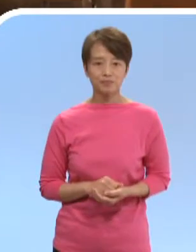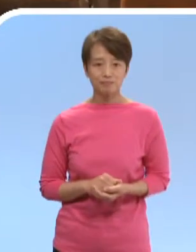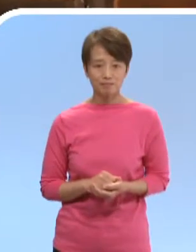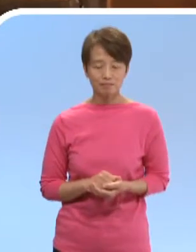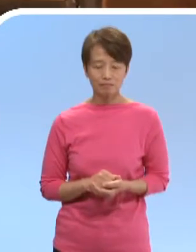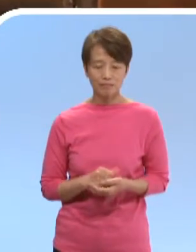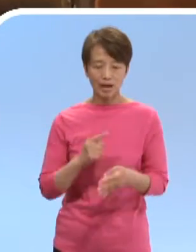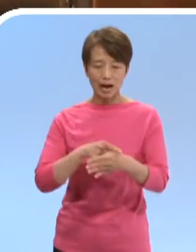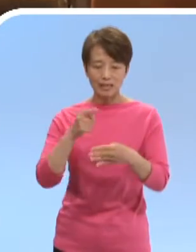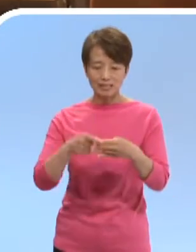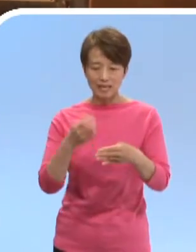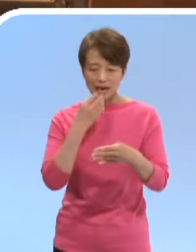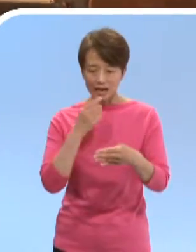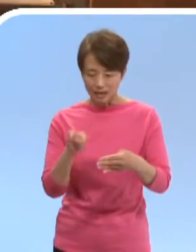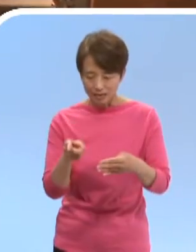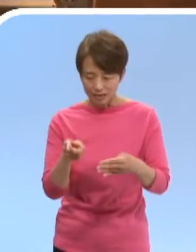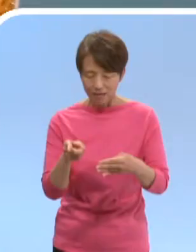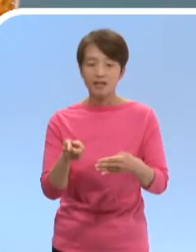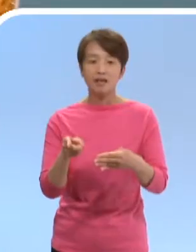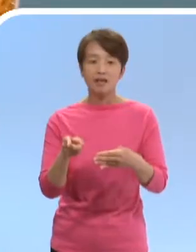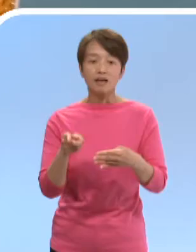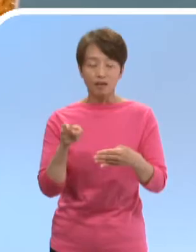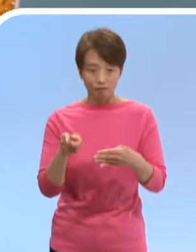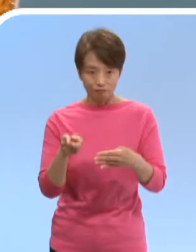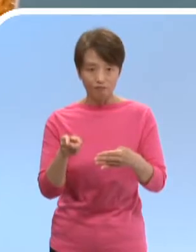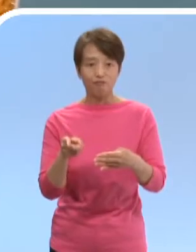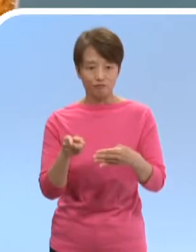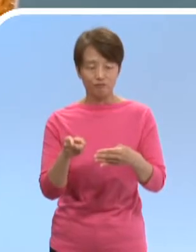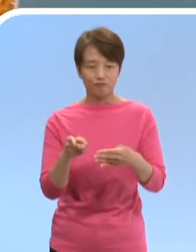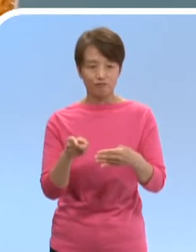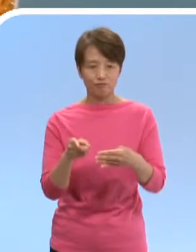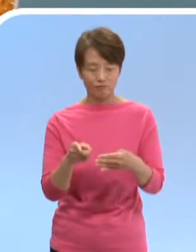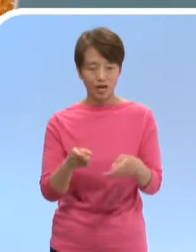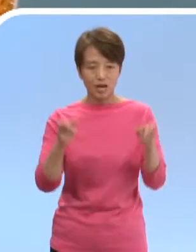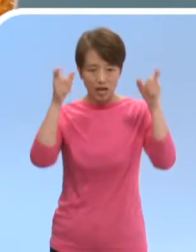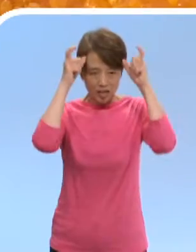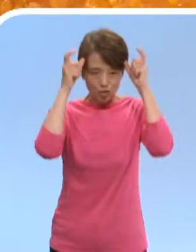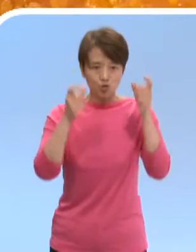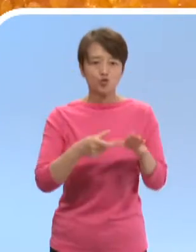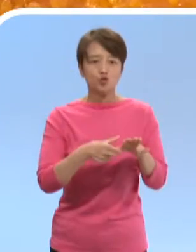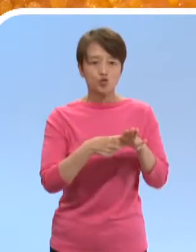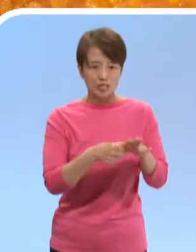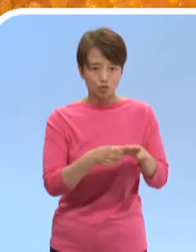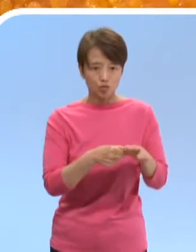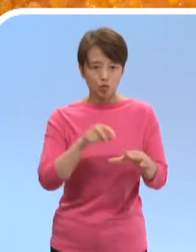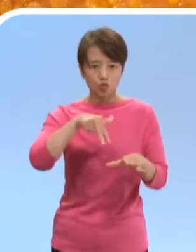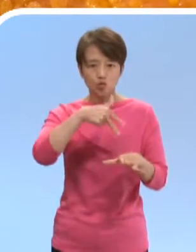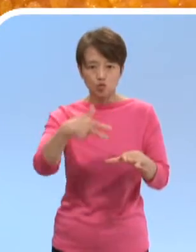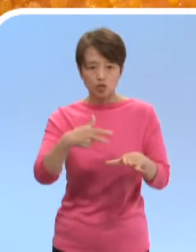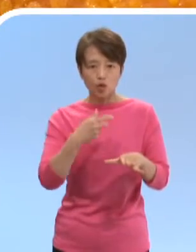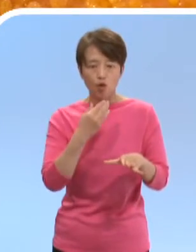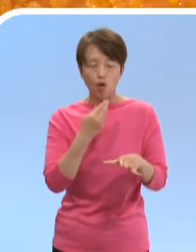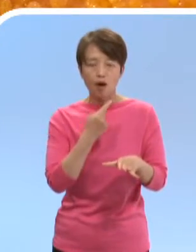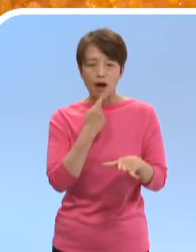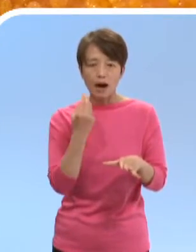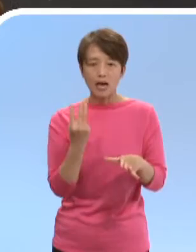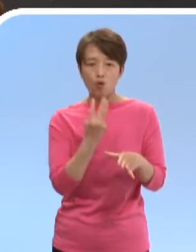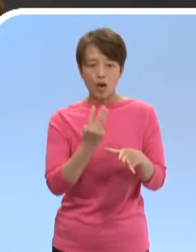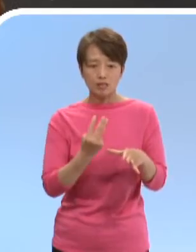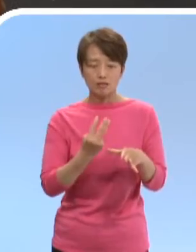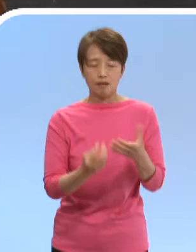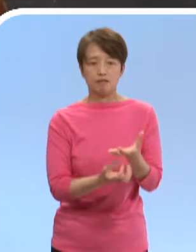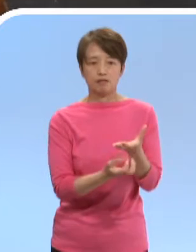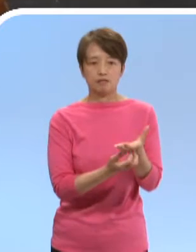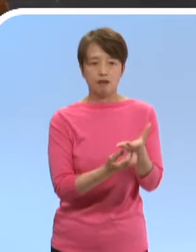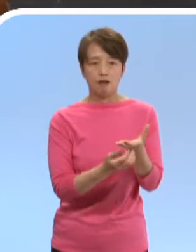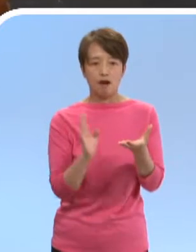。 芦屋カレーっていうのもあるんですか？ 芦屋カレーは牛肉と牛すじを赤ワインで炊いた後に甘辛く下